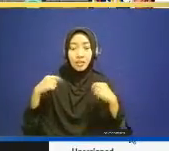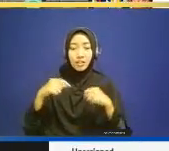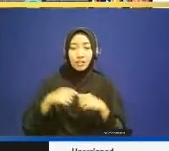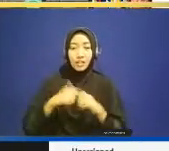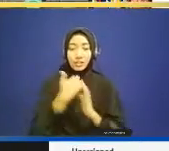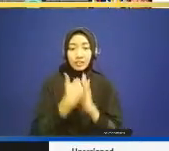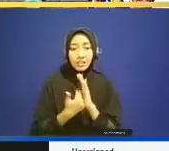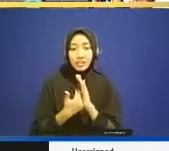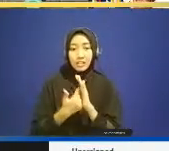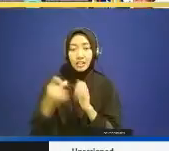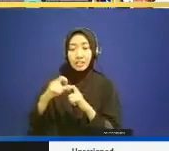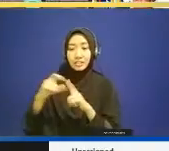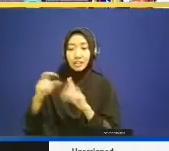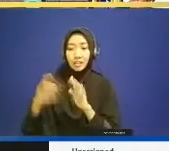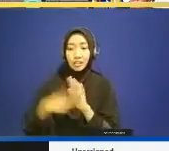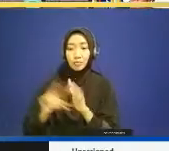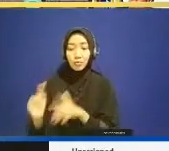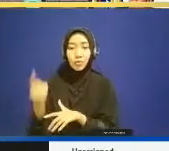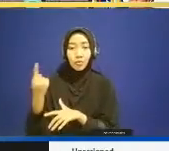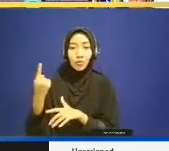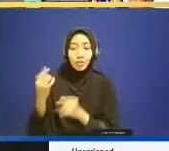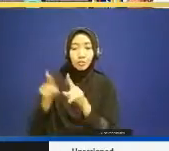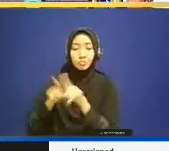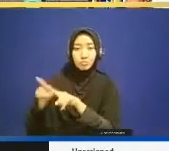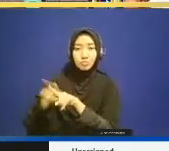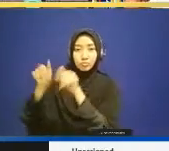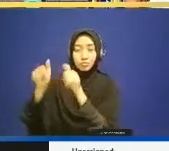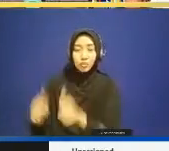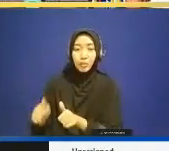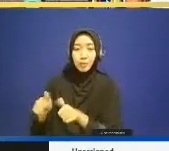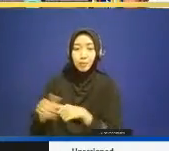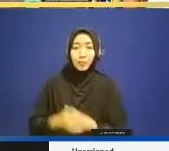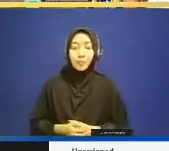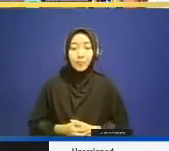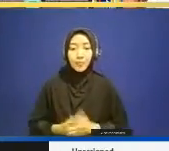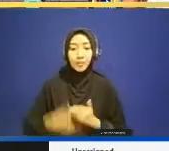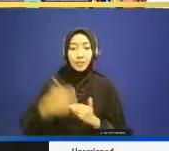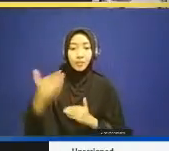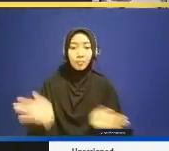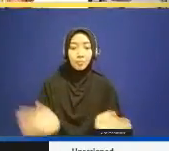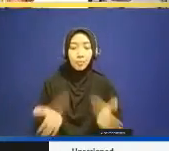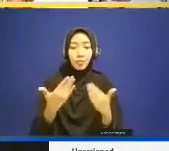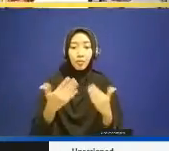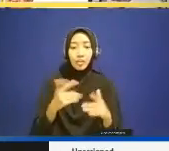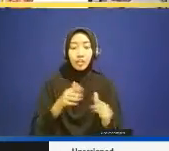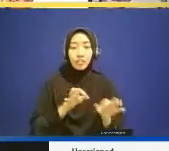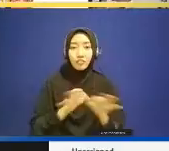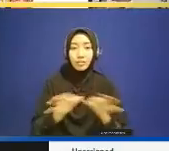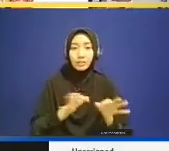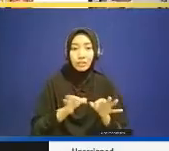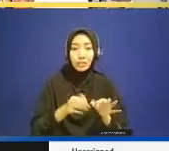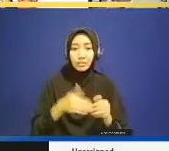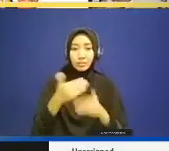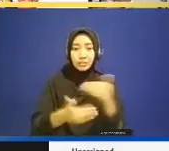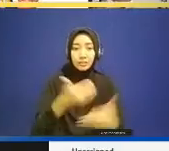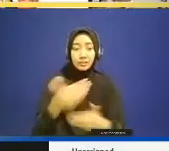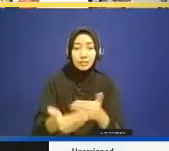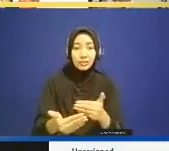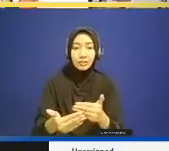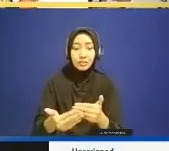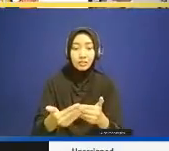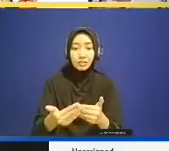SDM yang unggul berintegritas dan berdaya saing melanjutkan pembangunan infrastruktur dan terus meningkatkan